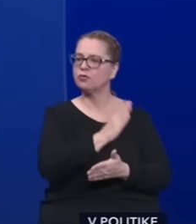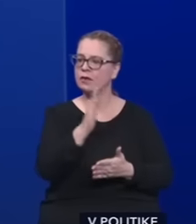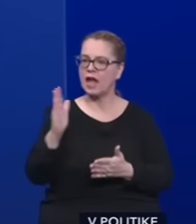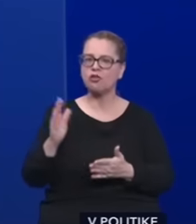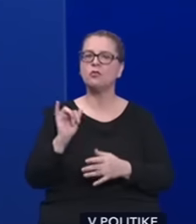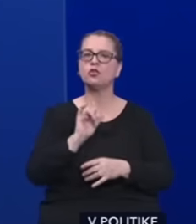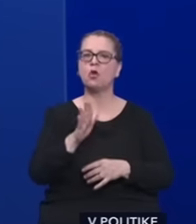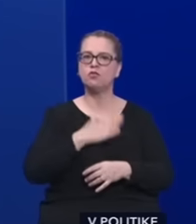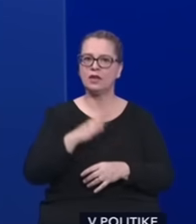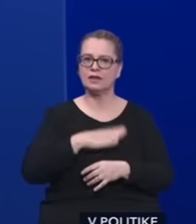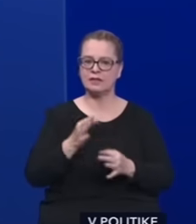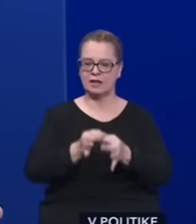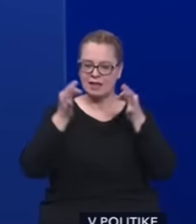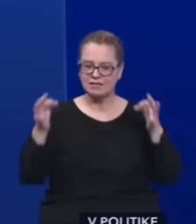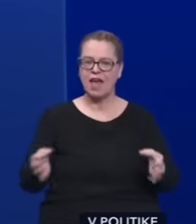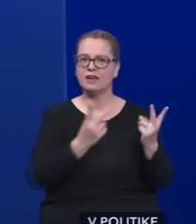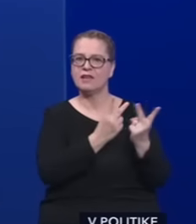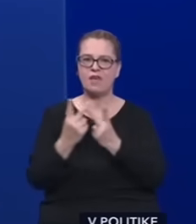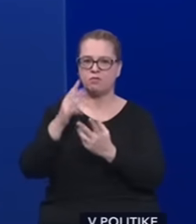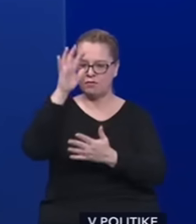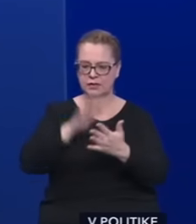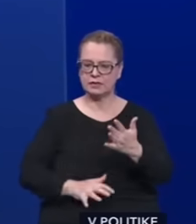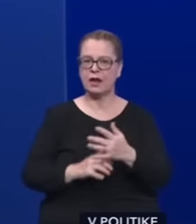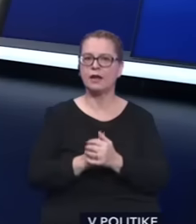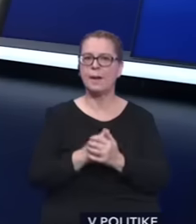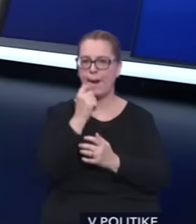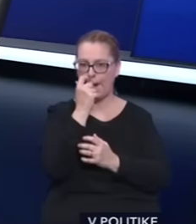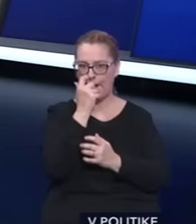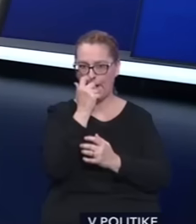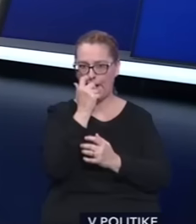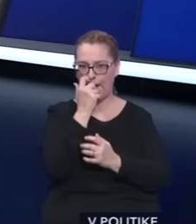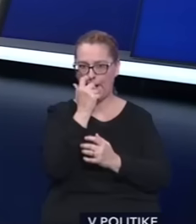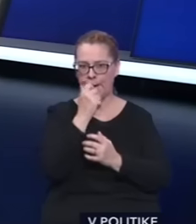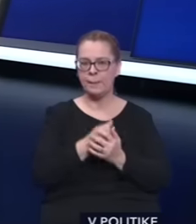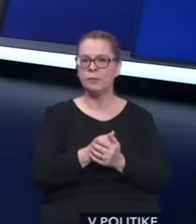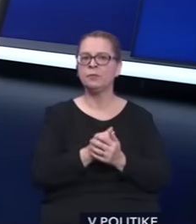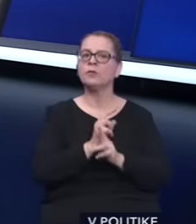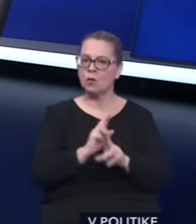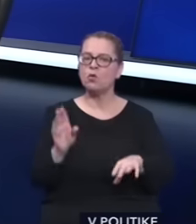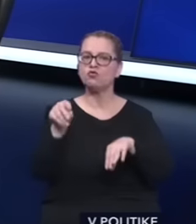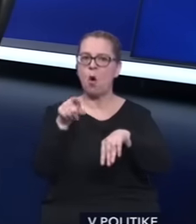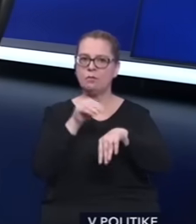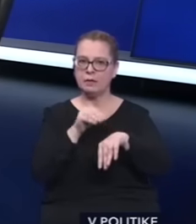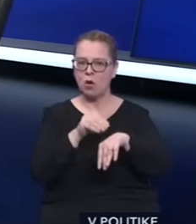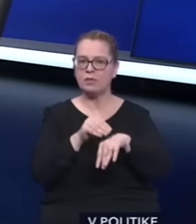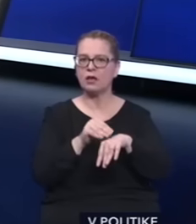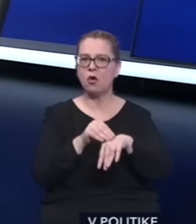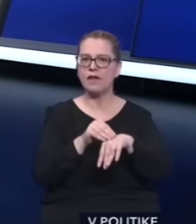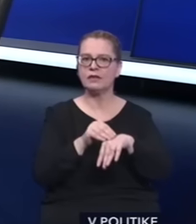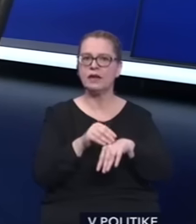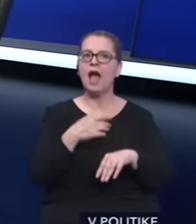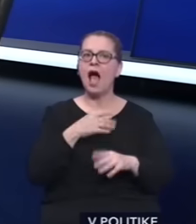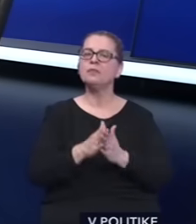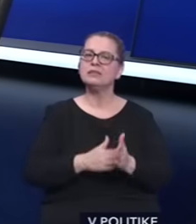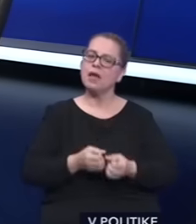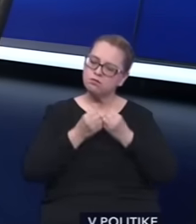jednému, kto bude chcieť. Dobre, je zverejnený aj na otázku, webovej stránke. Ja iba dokončím. Na webovej stránke môžu pripomienkovať. Kvôli tomu, aby sme